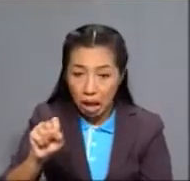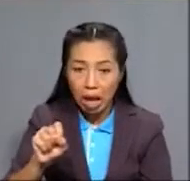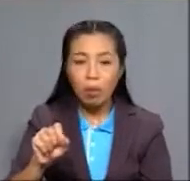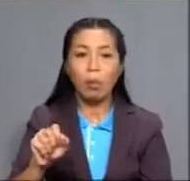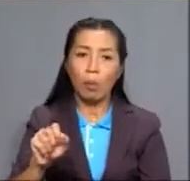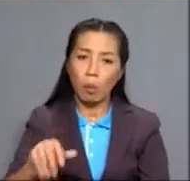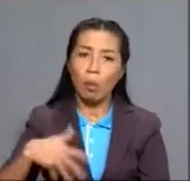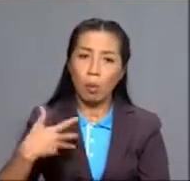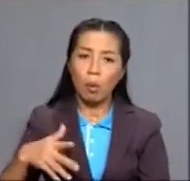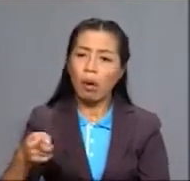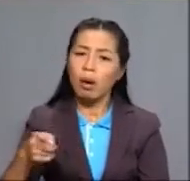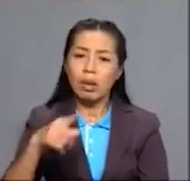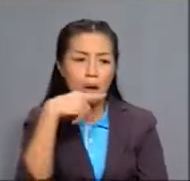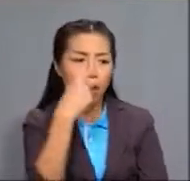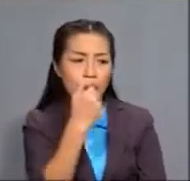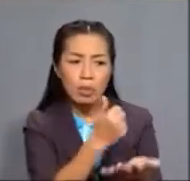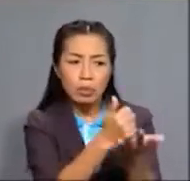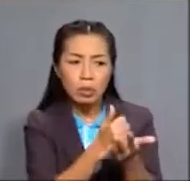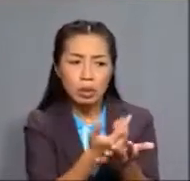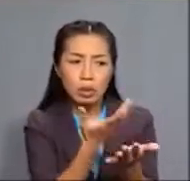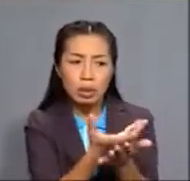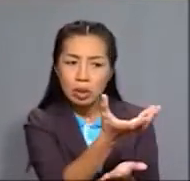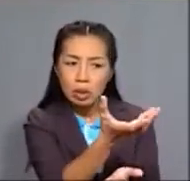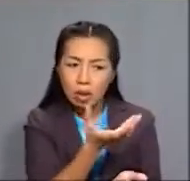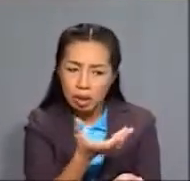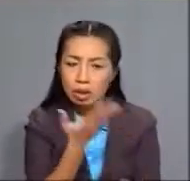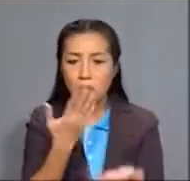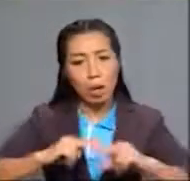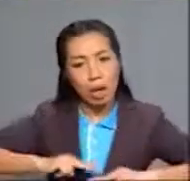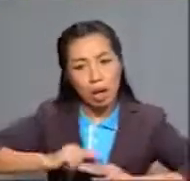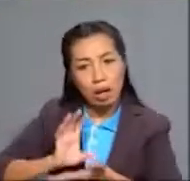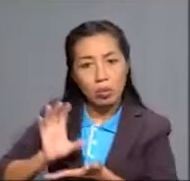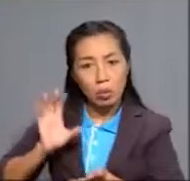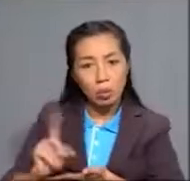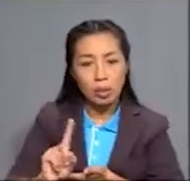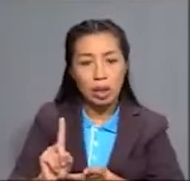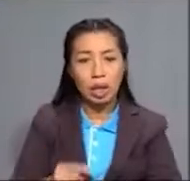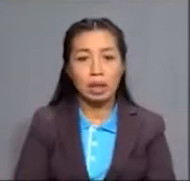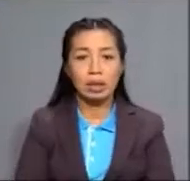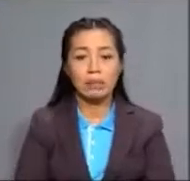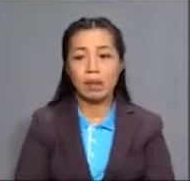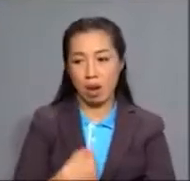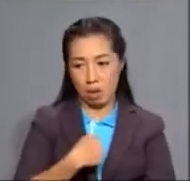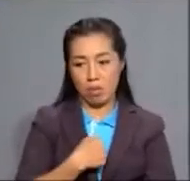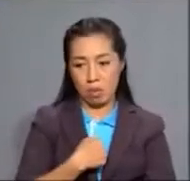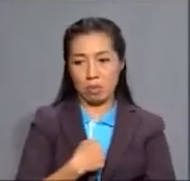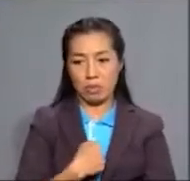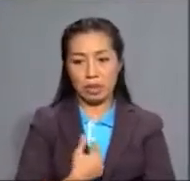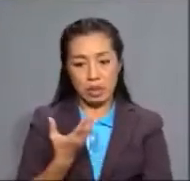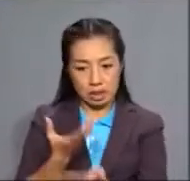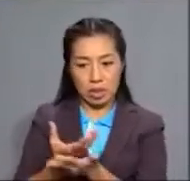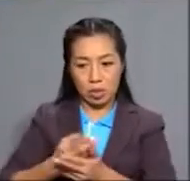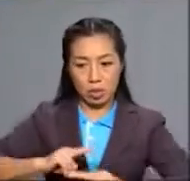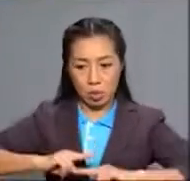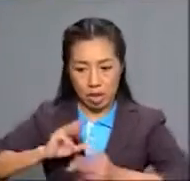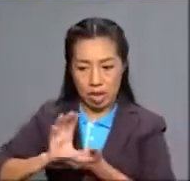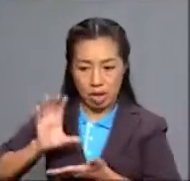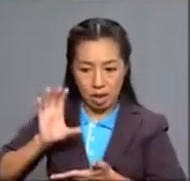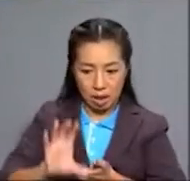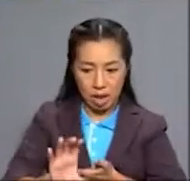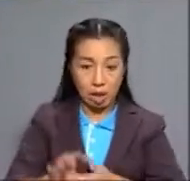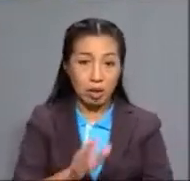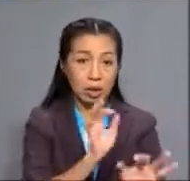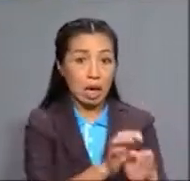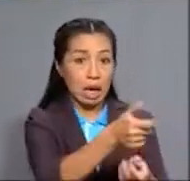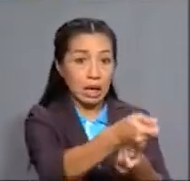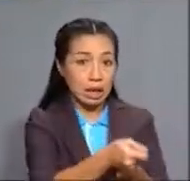เราได้รับการสนับสนุนหรือใช้เงินทุนของตัวเอง อ๋อผมใช้เงินทุนของตัวเองแล้วก็ได้ธก